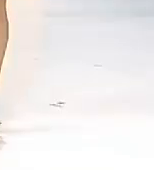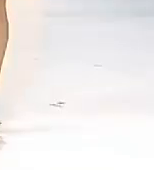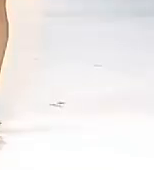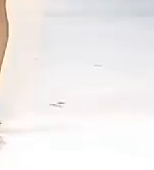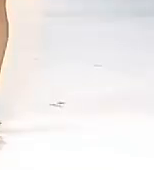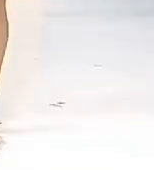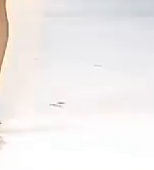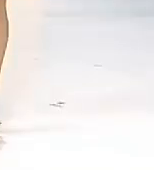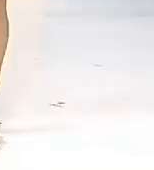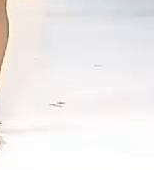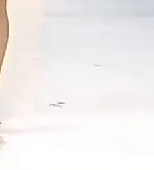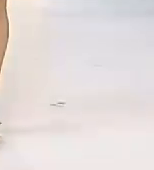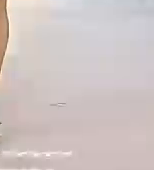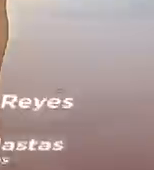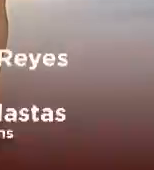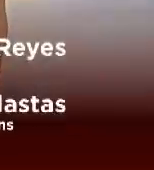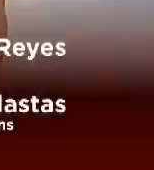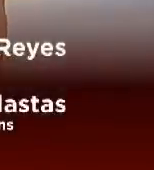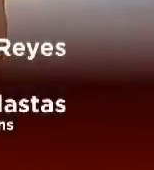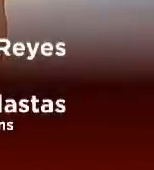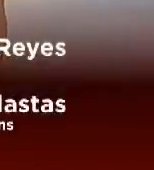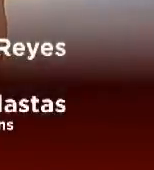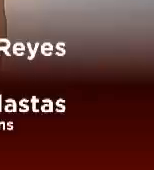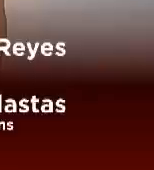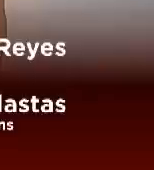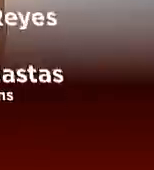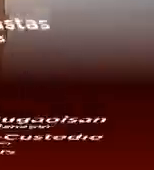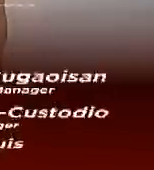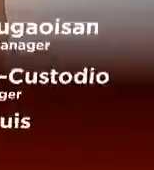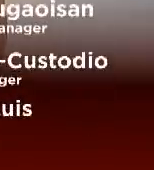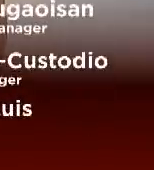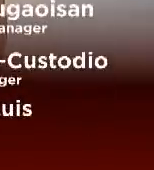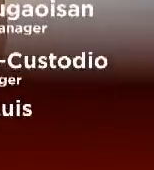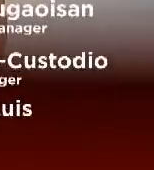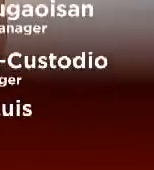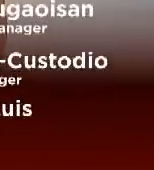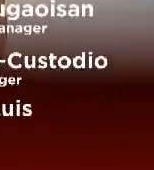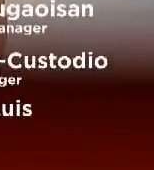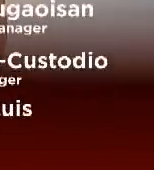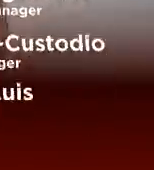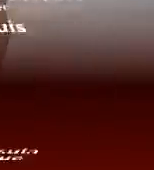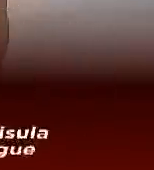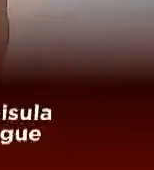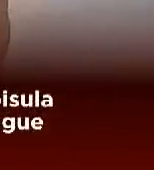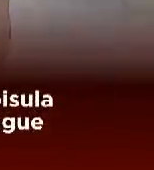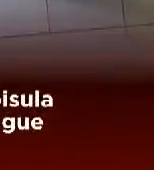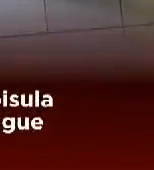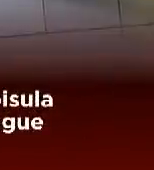ako po si Maki Pulido. Ako naman si Ato Maraulio at ito ang State of the Nation.